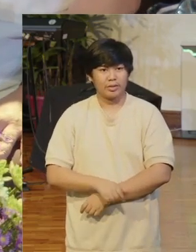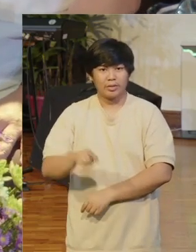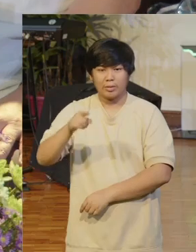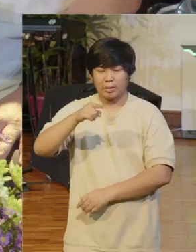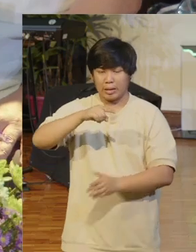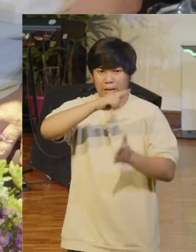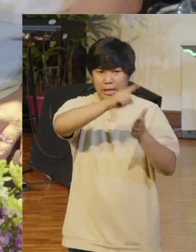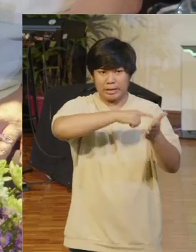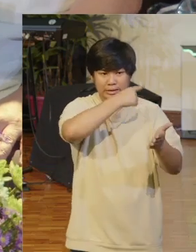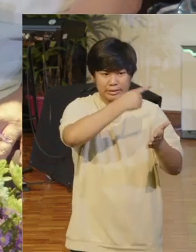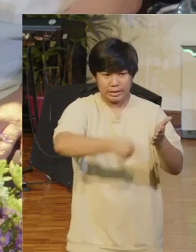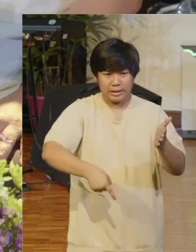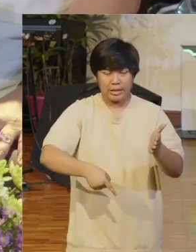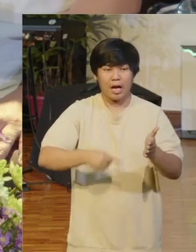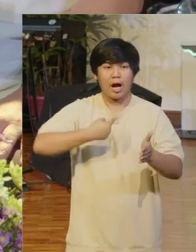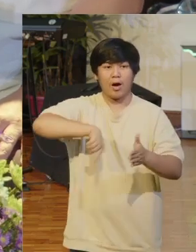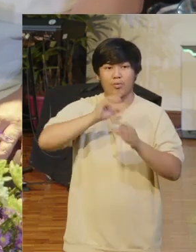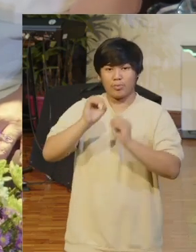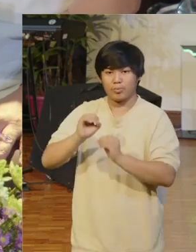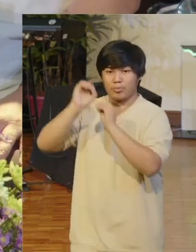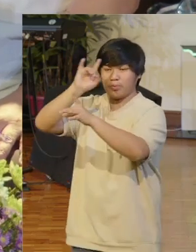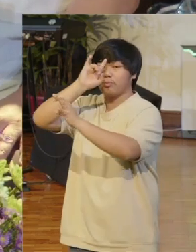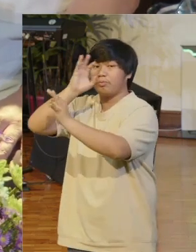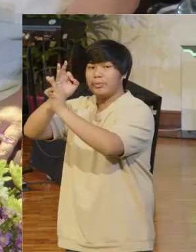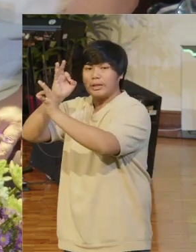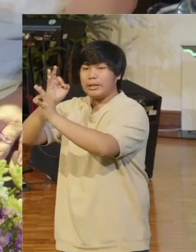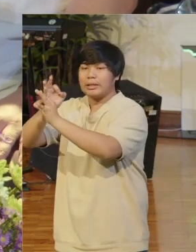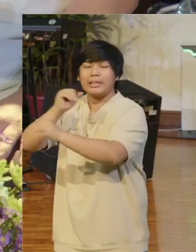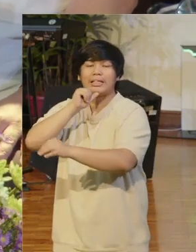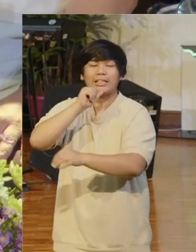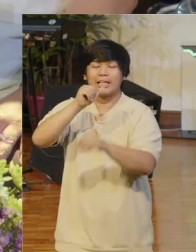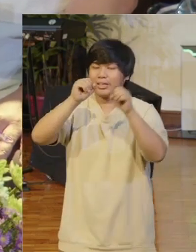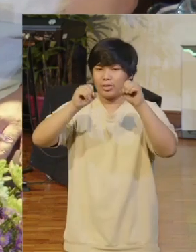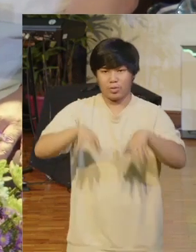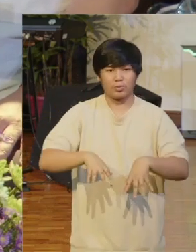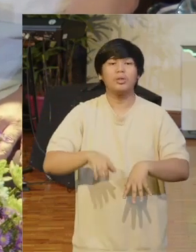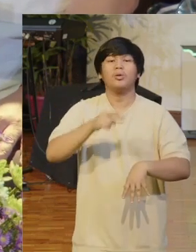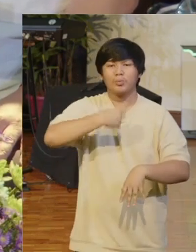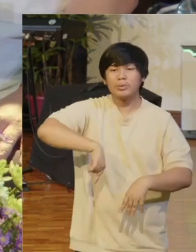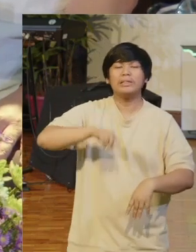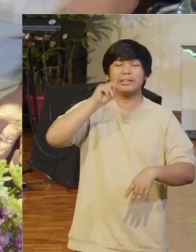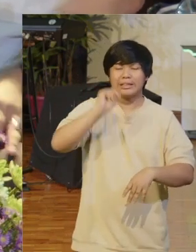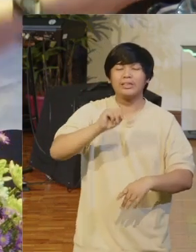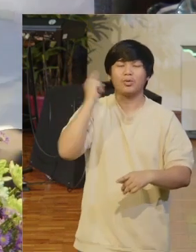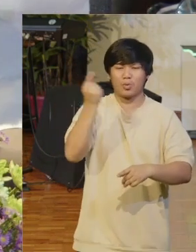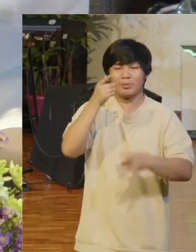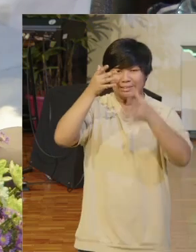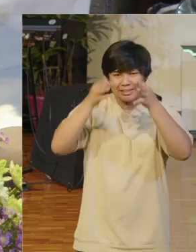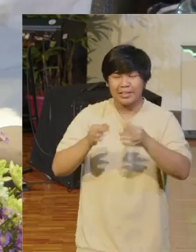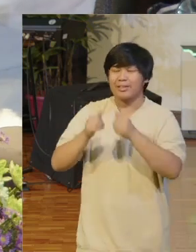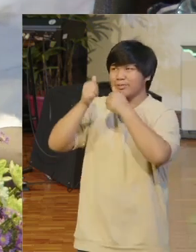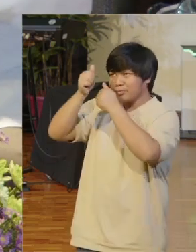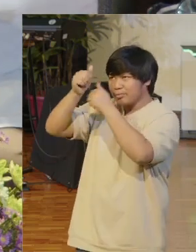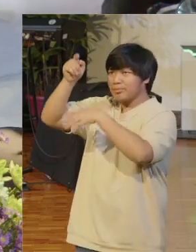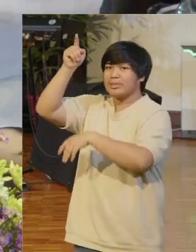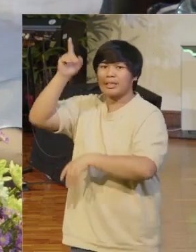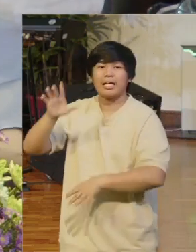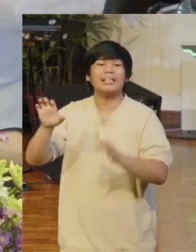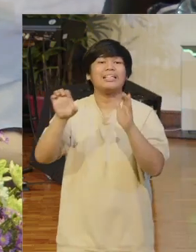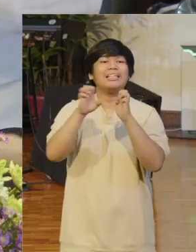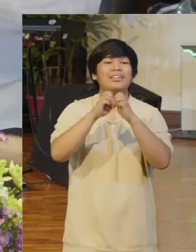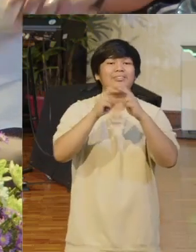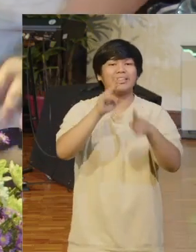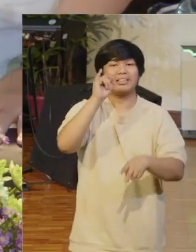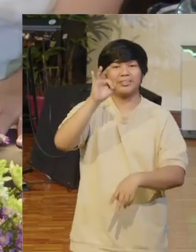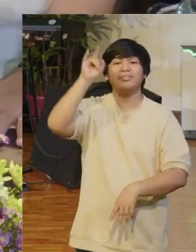Kanya, maniwala sa Kanya, at gumawa ng mabuti. Kahit siya ang naghahari sa